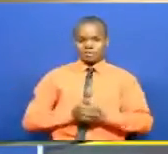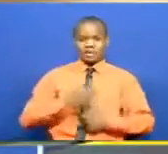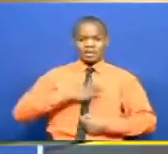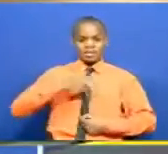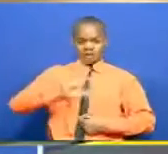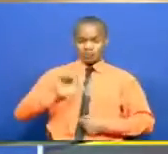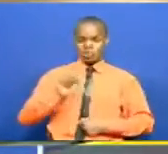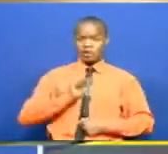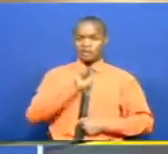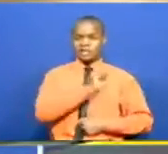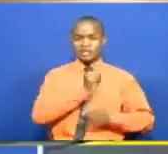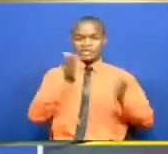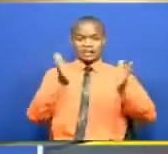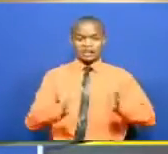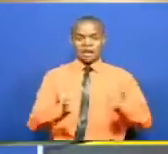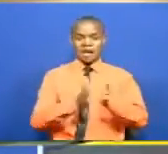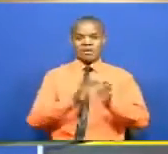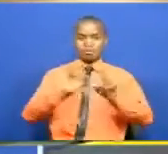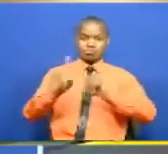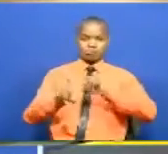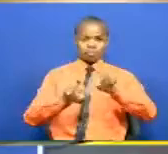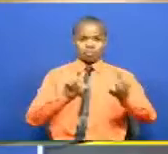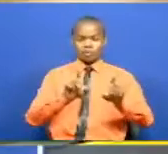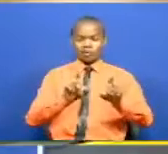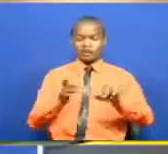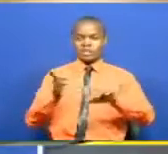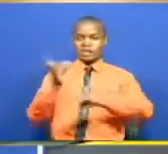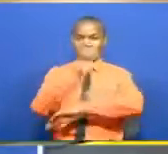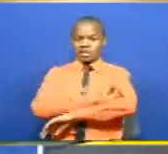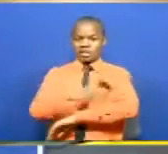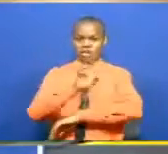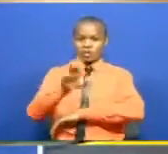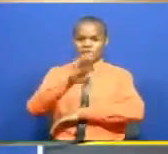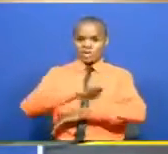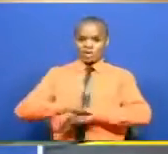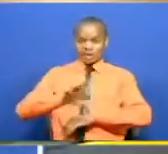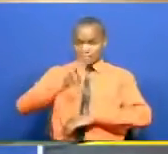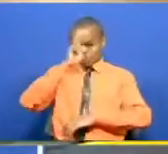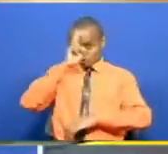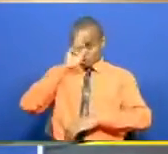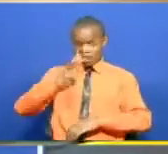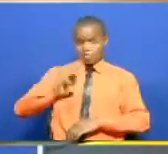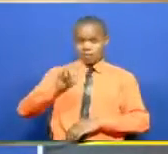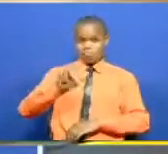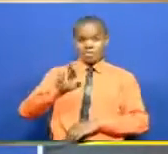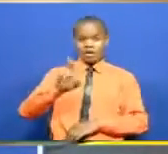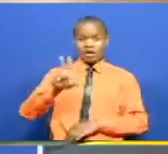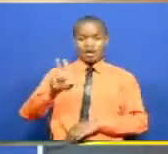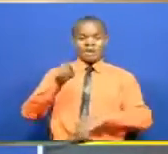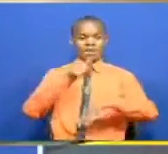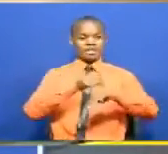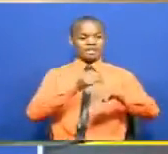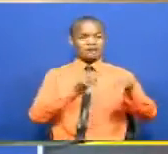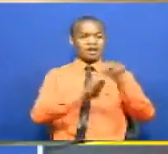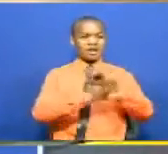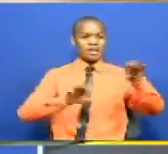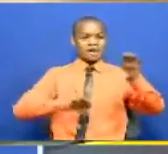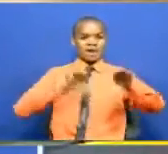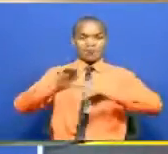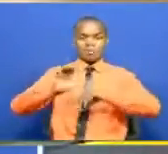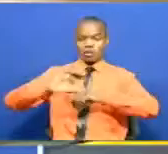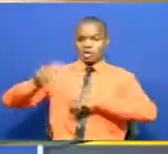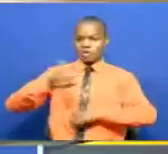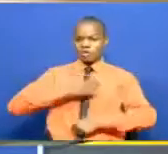Lelegwe akihojiwa kwa siku ya pili katika kituo cha polisi cha Maralal kutokana na visa vya wizi wa mifugo katika kaunti